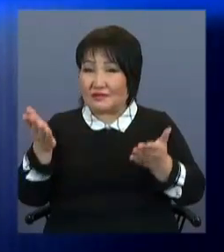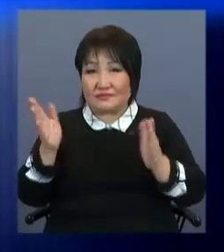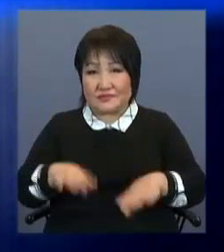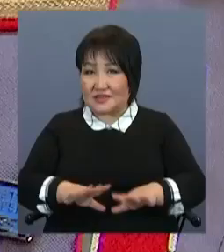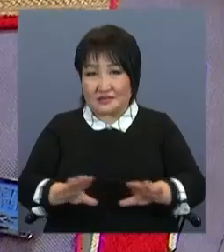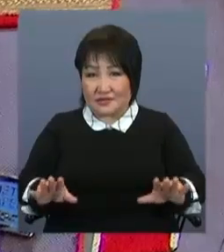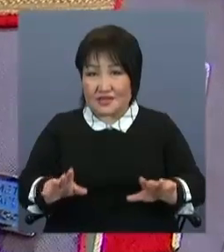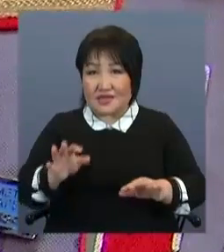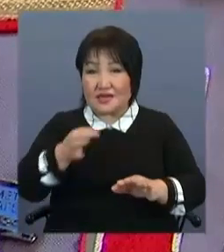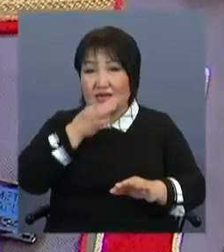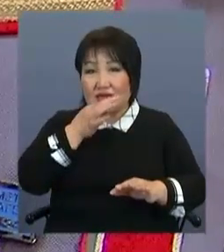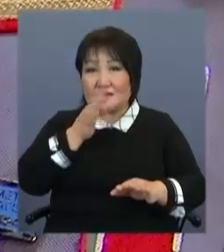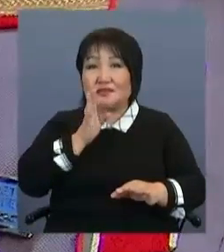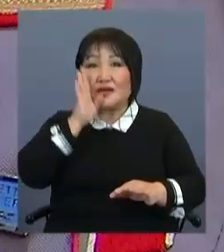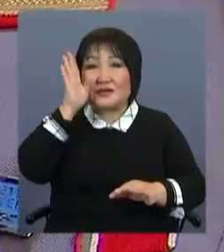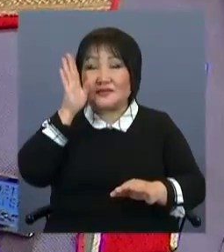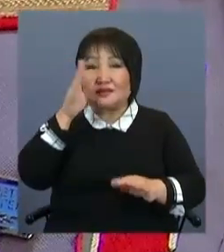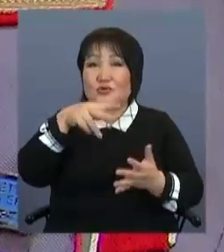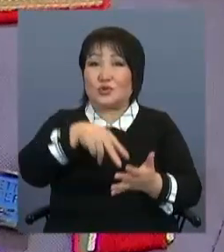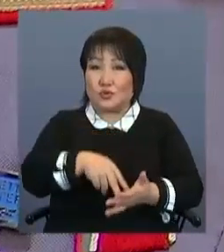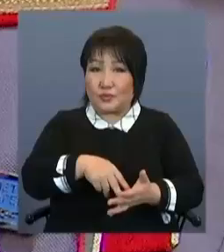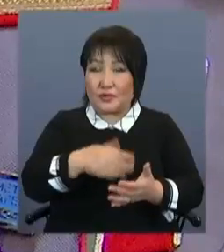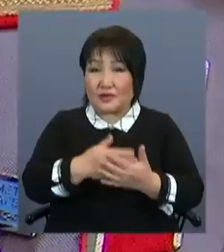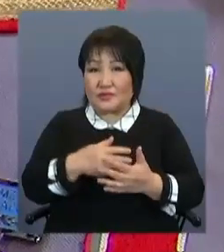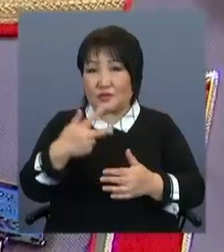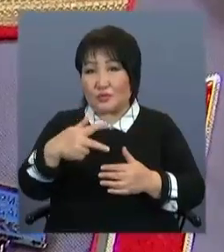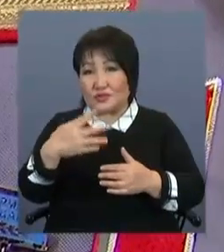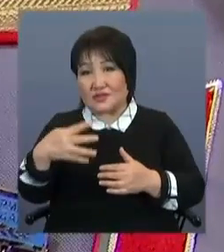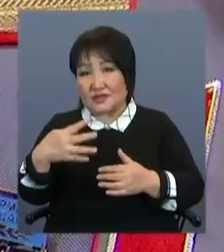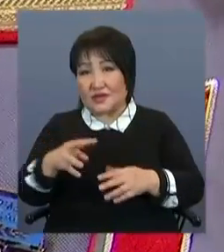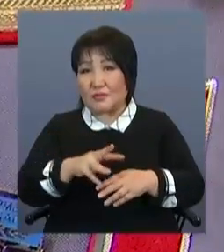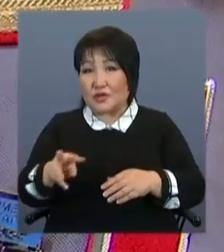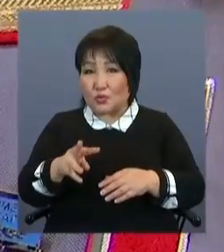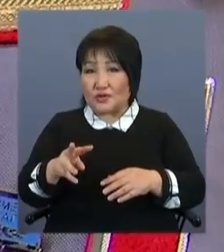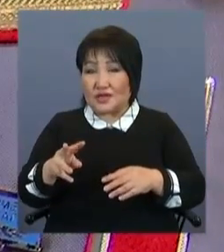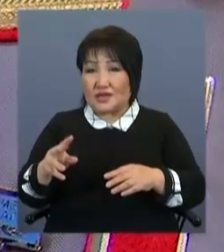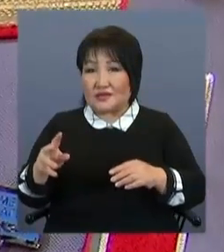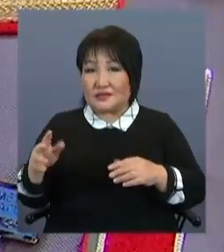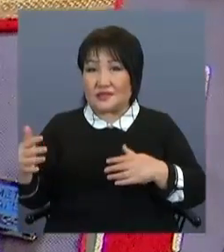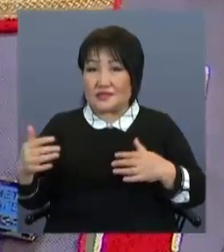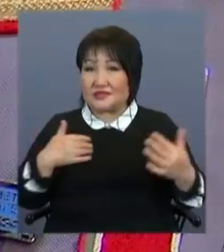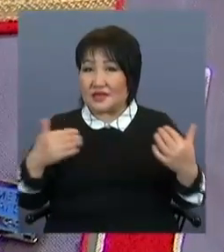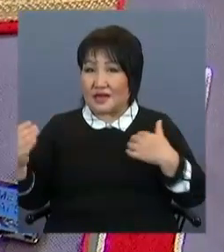ұйқыдан кемінде бір 30-40 минут дене шынықтыру мәселесін.